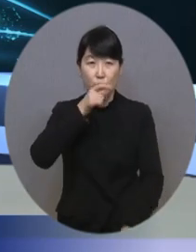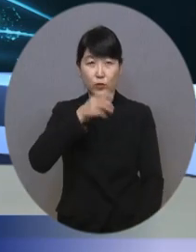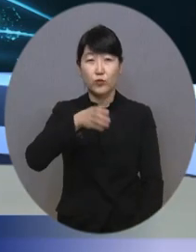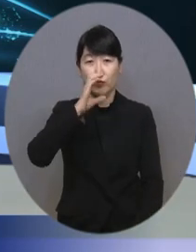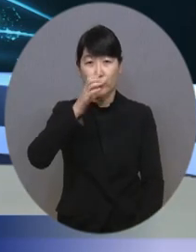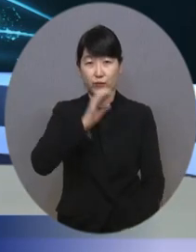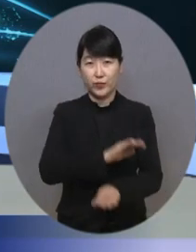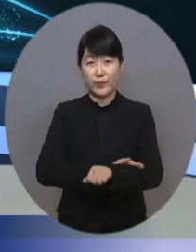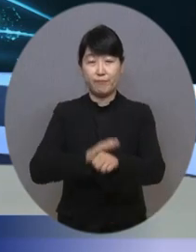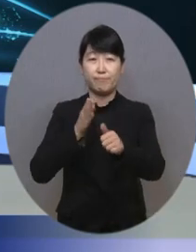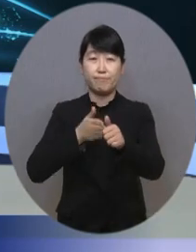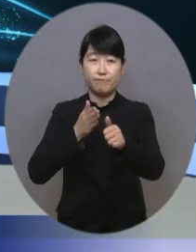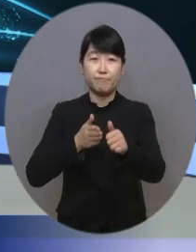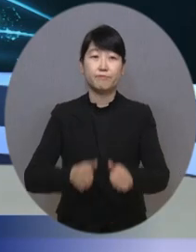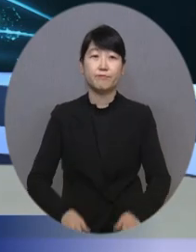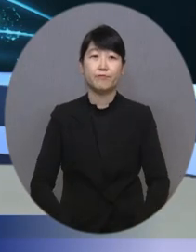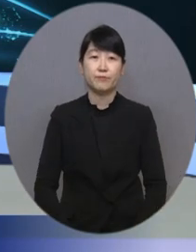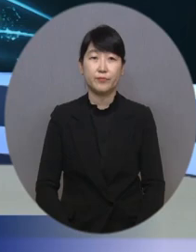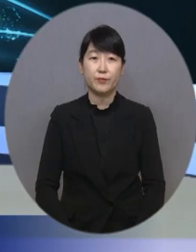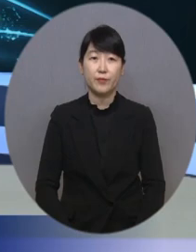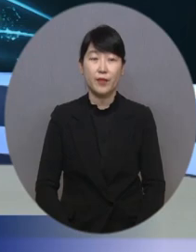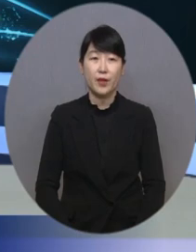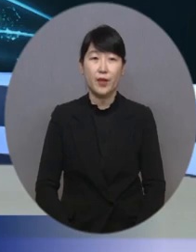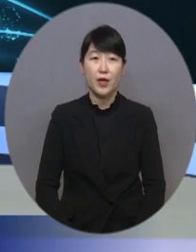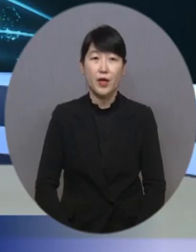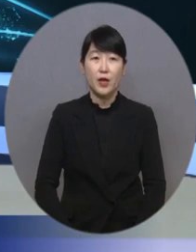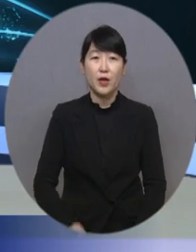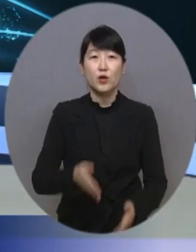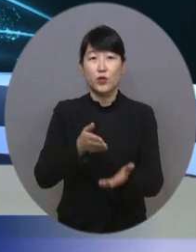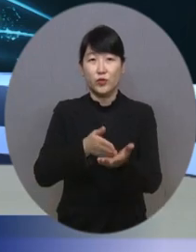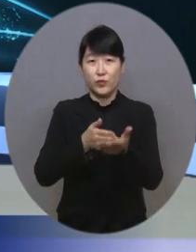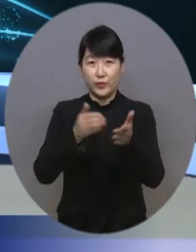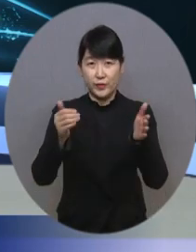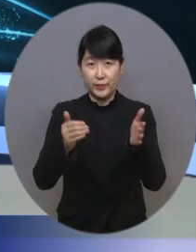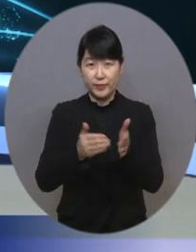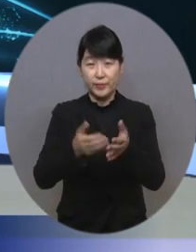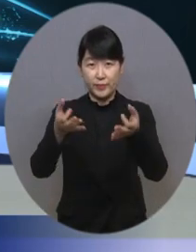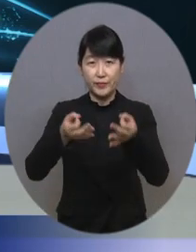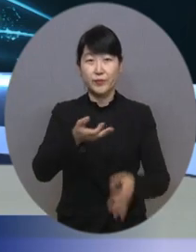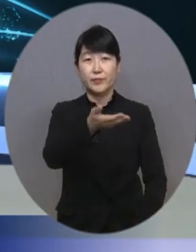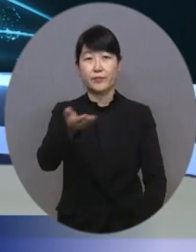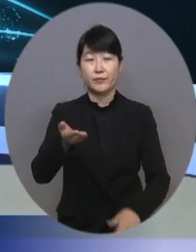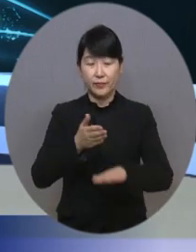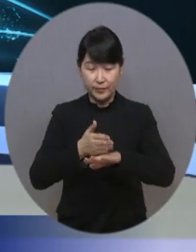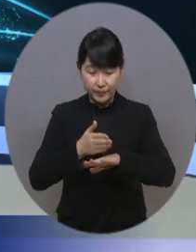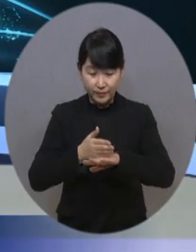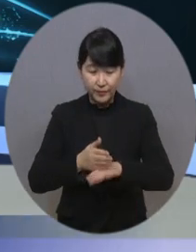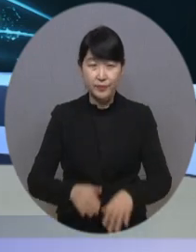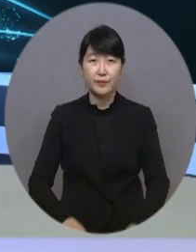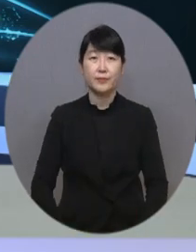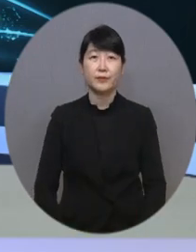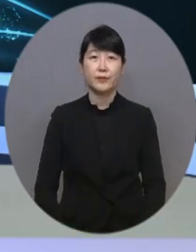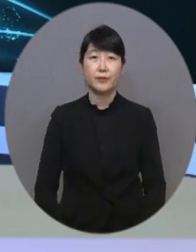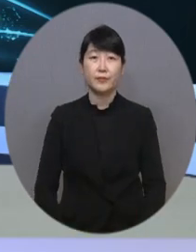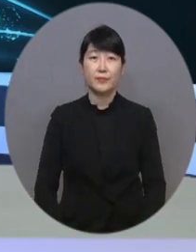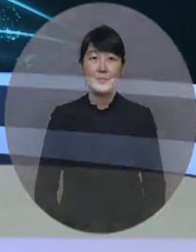잘 챙기시기 바랍니다 이사 복지tv 뉴스를 마칩니다 시청해주신 여러분 고맙습니다